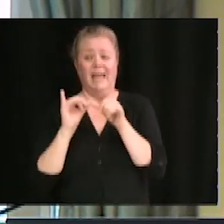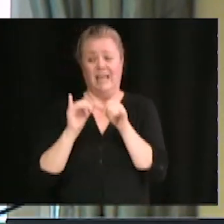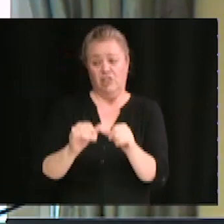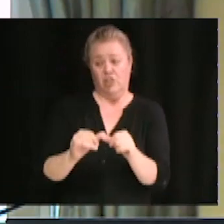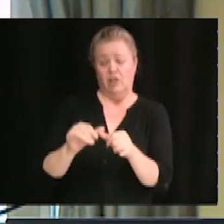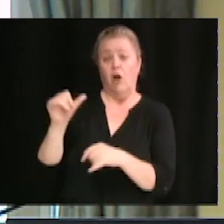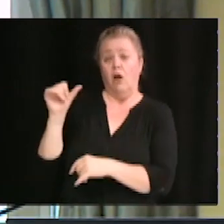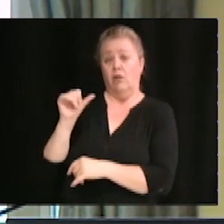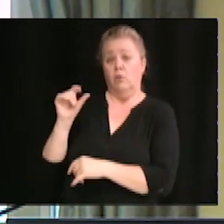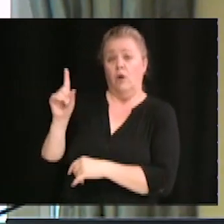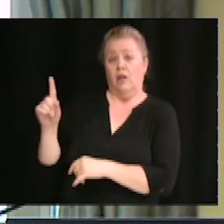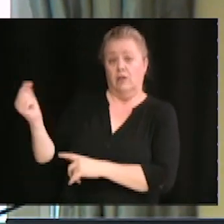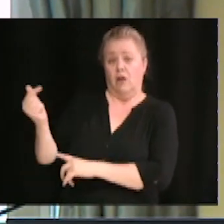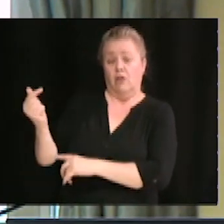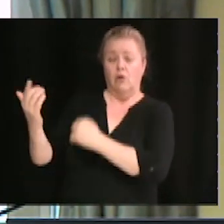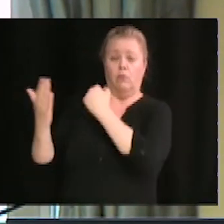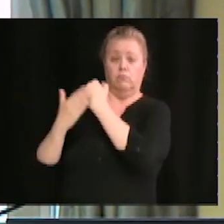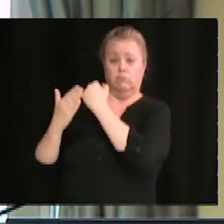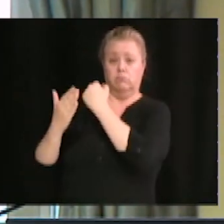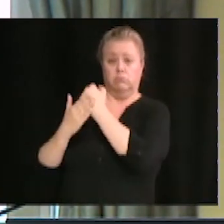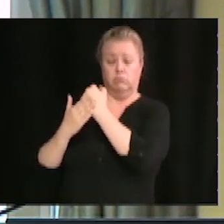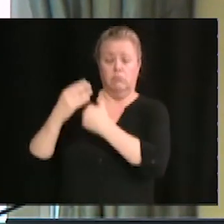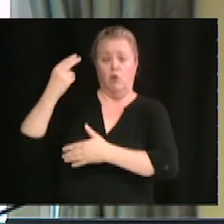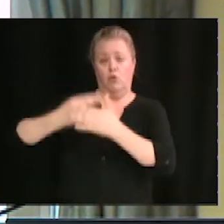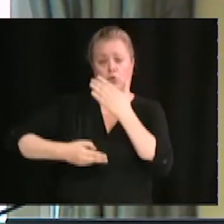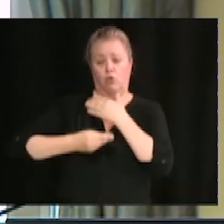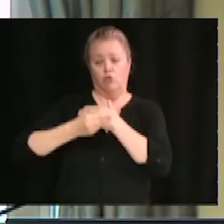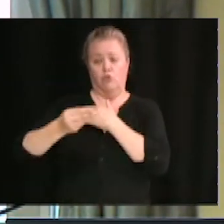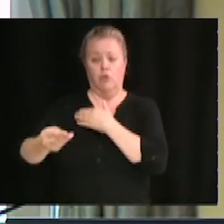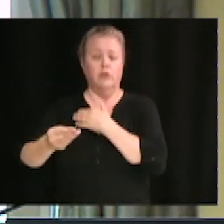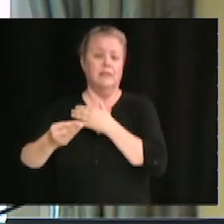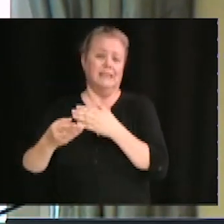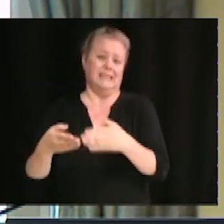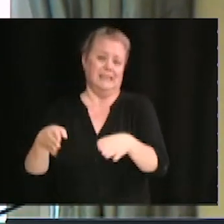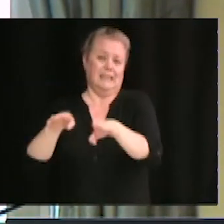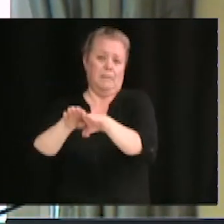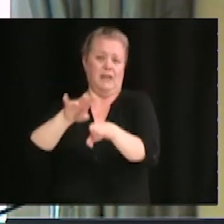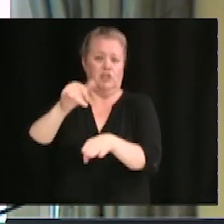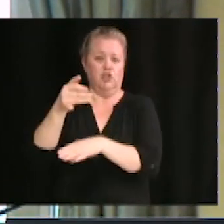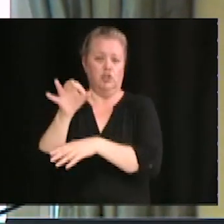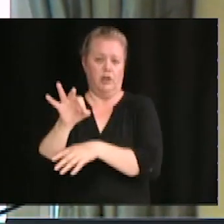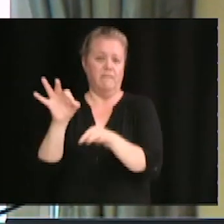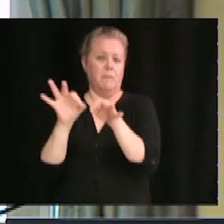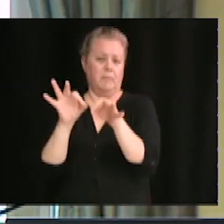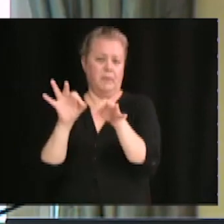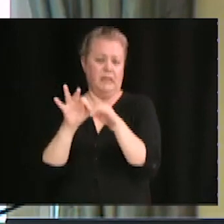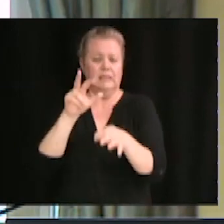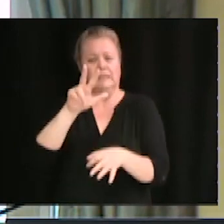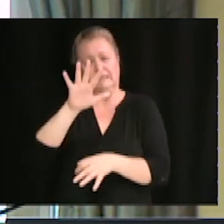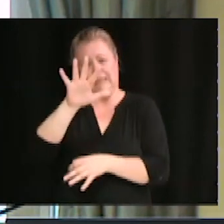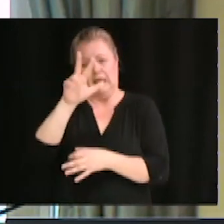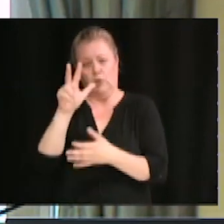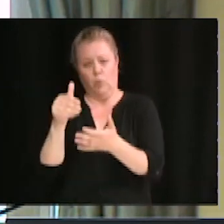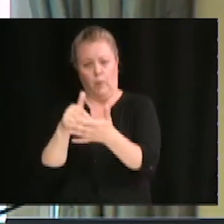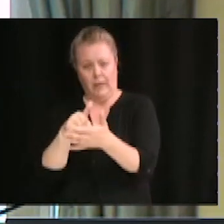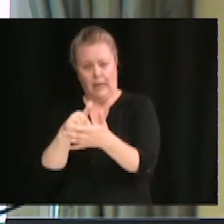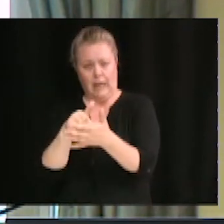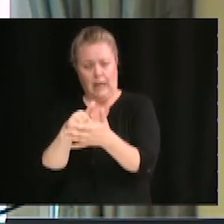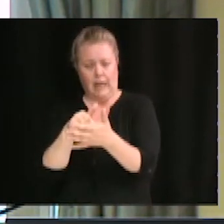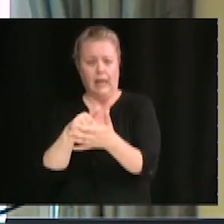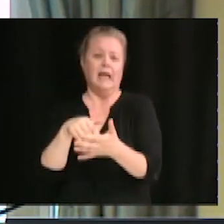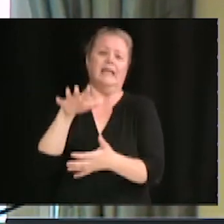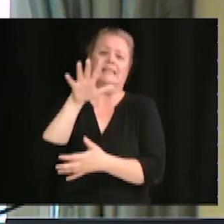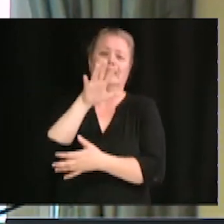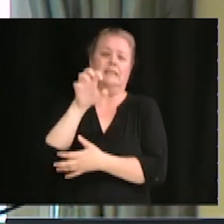Gagnon recommande que le contrat soit accordé à scellement JF au prix unitaire soumis de 53 755 $.